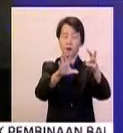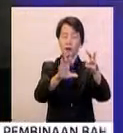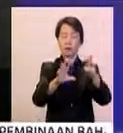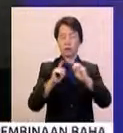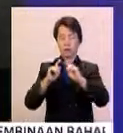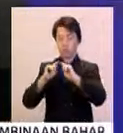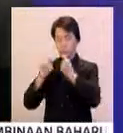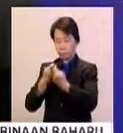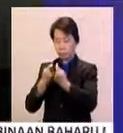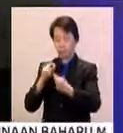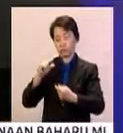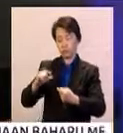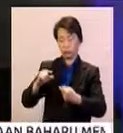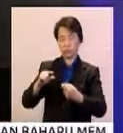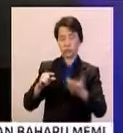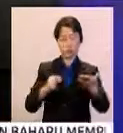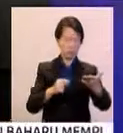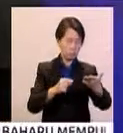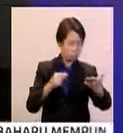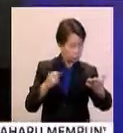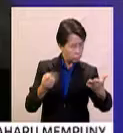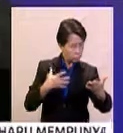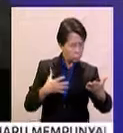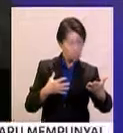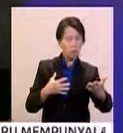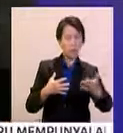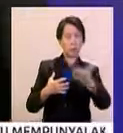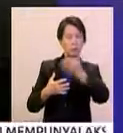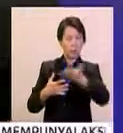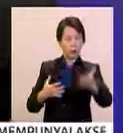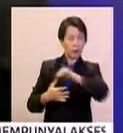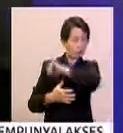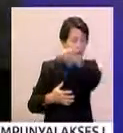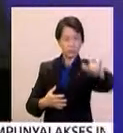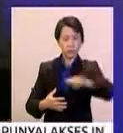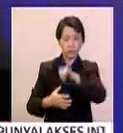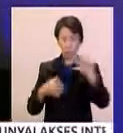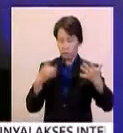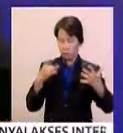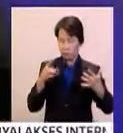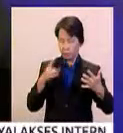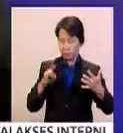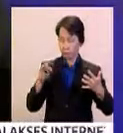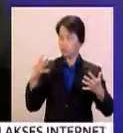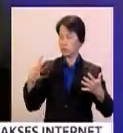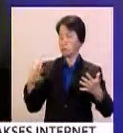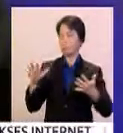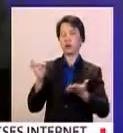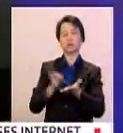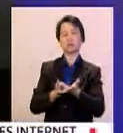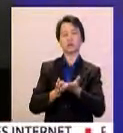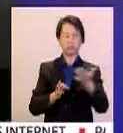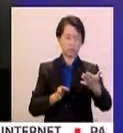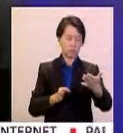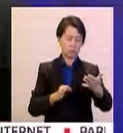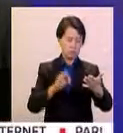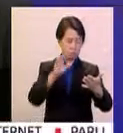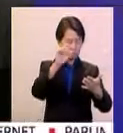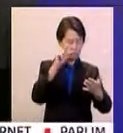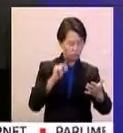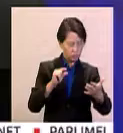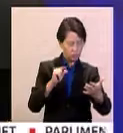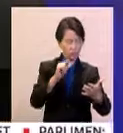lokasi G memberi maklumat produk yang sama tapi harganya RM18.15. Jadi sudah